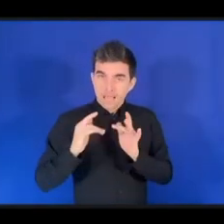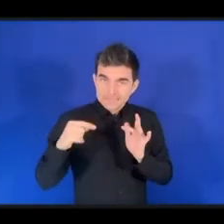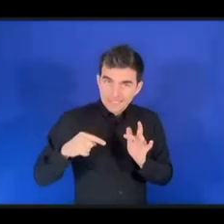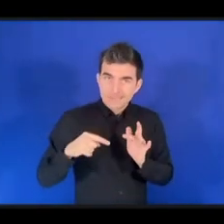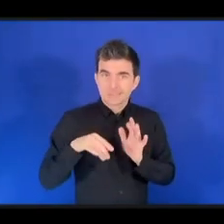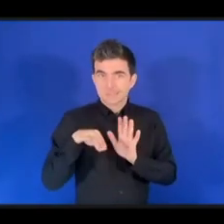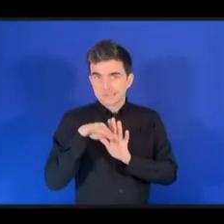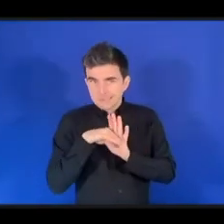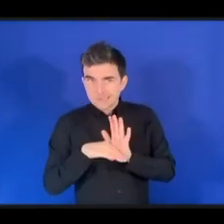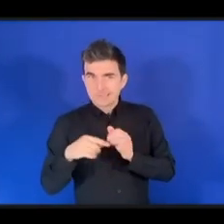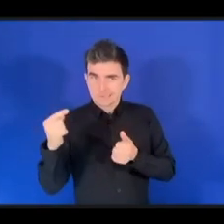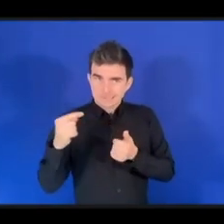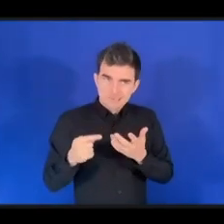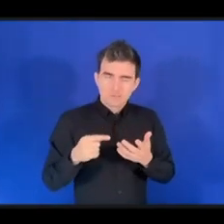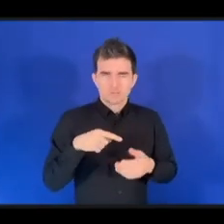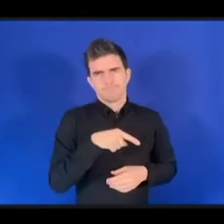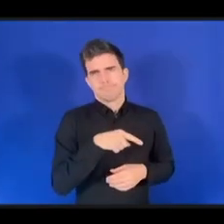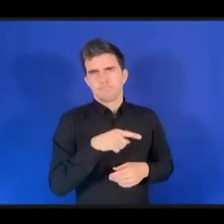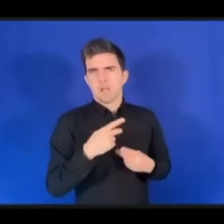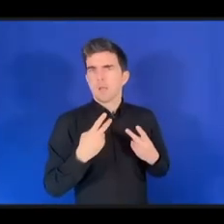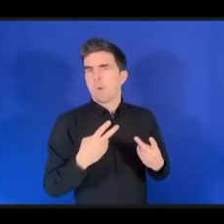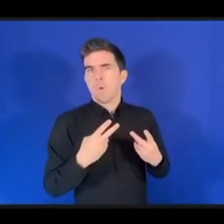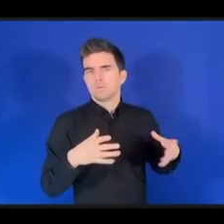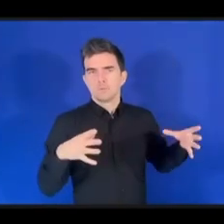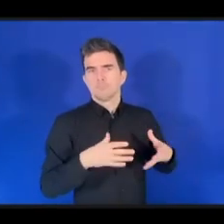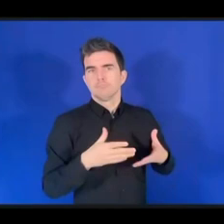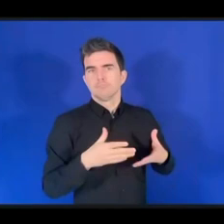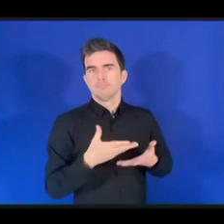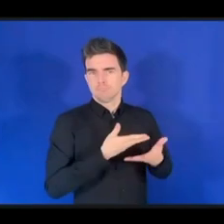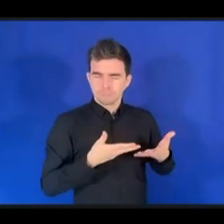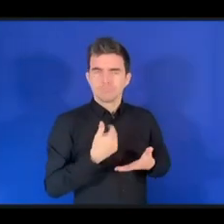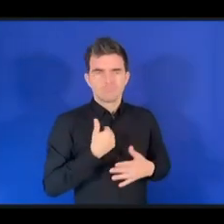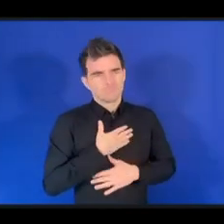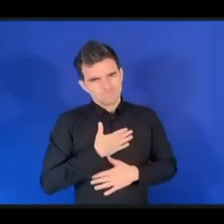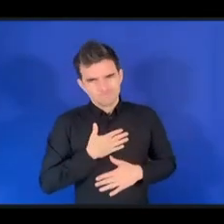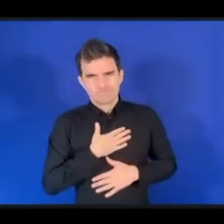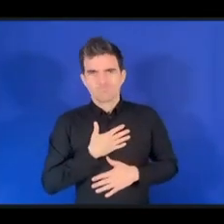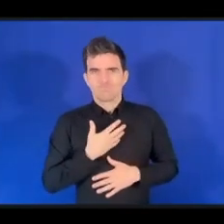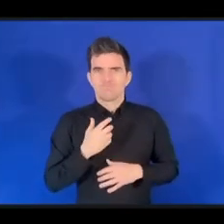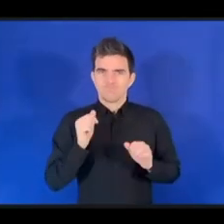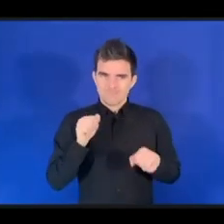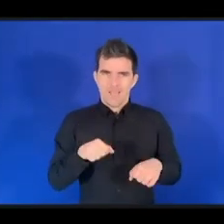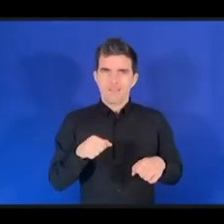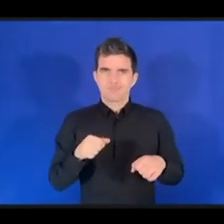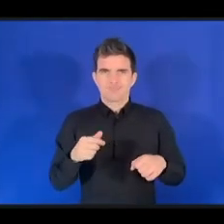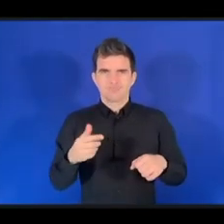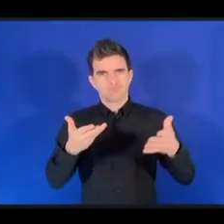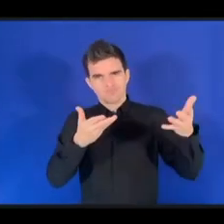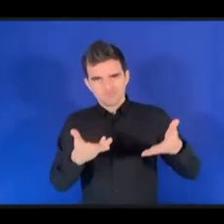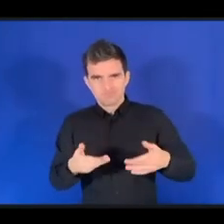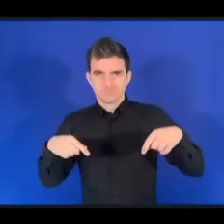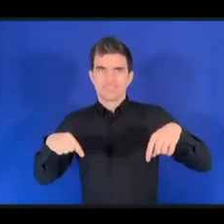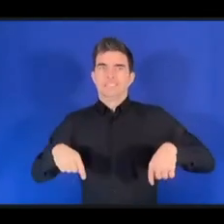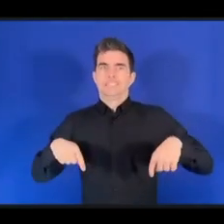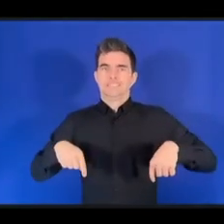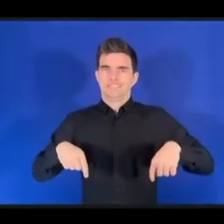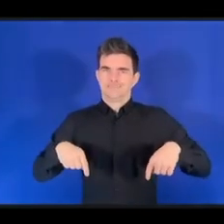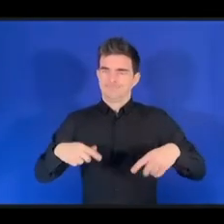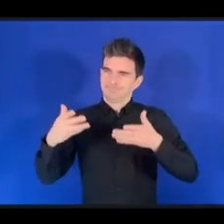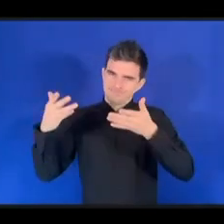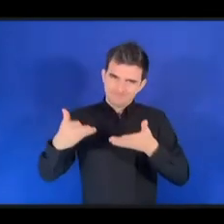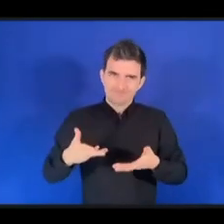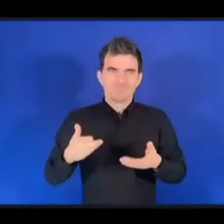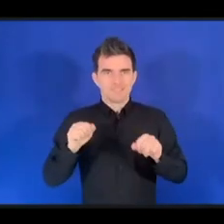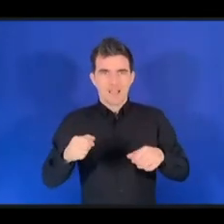pu l'accueillir à Kyoto pour parler de cybersécurité d' et des technologies